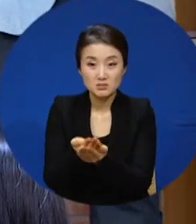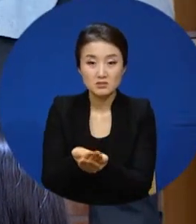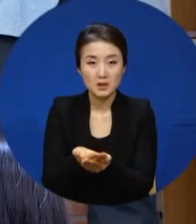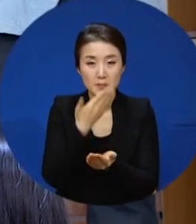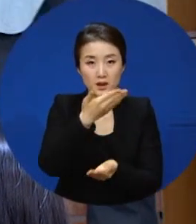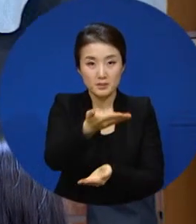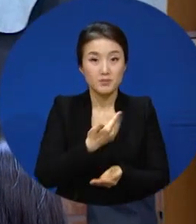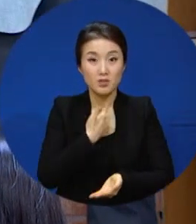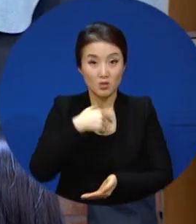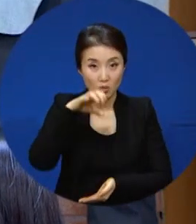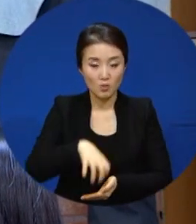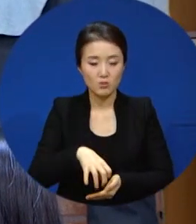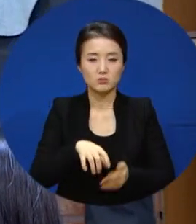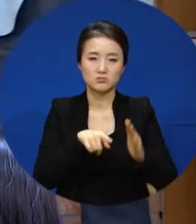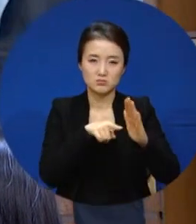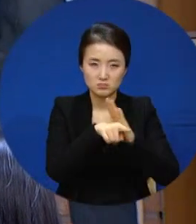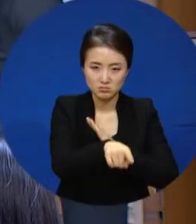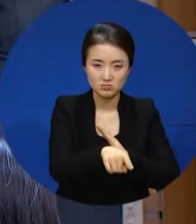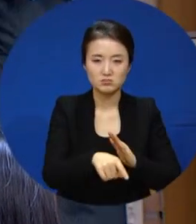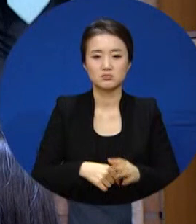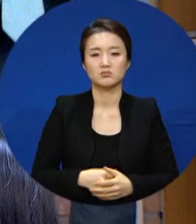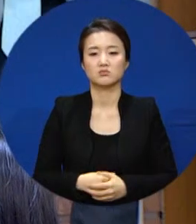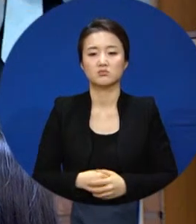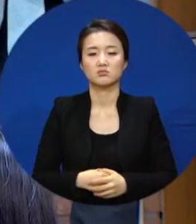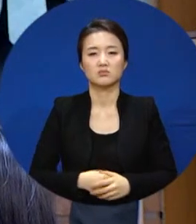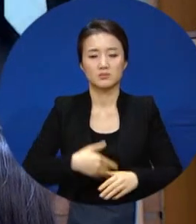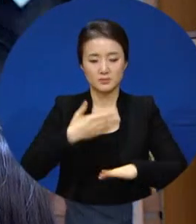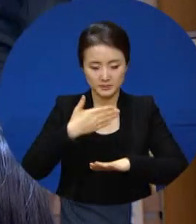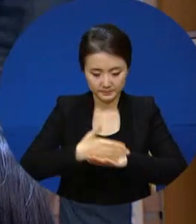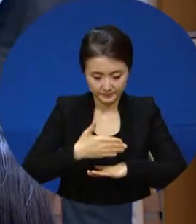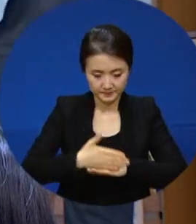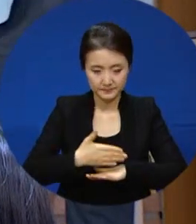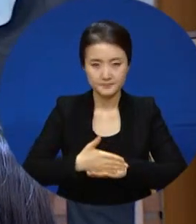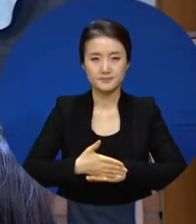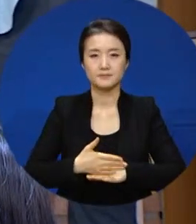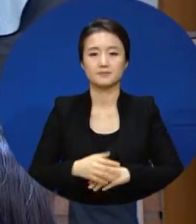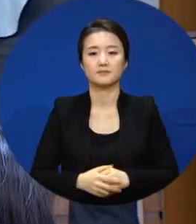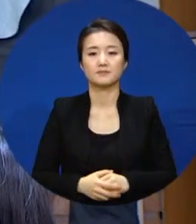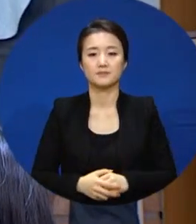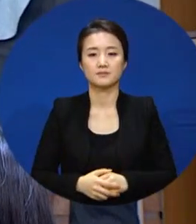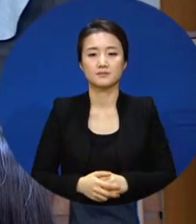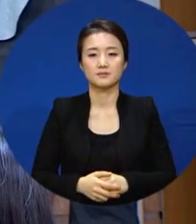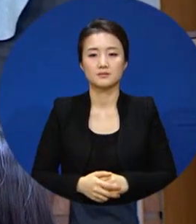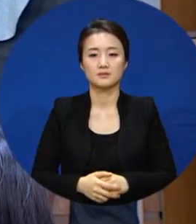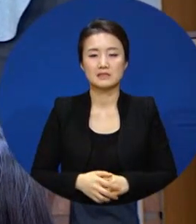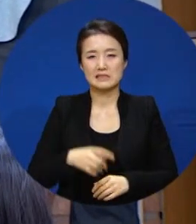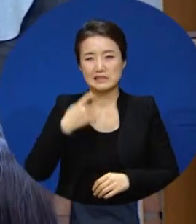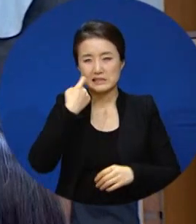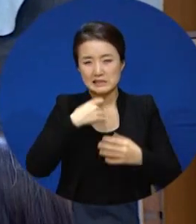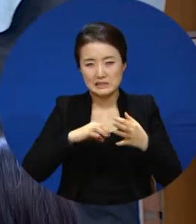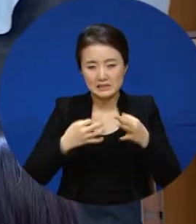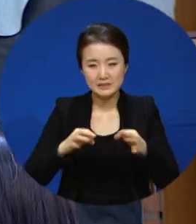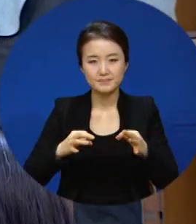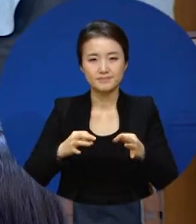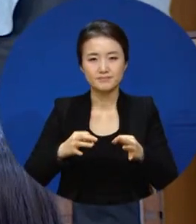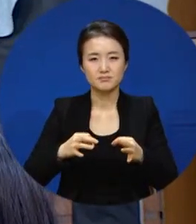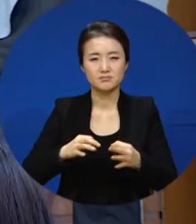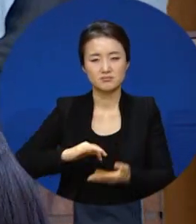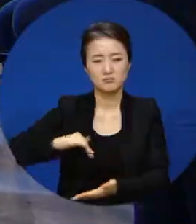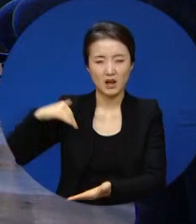줬던 점을 찾아 갑니다 찾아가서 감사합니다 하고 천금 으로 사례로